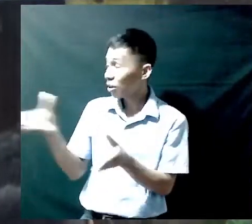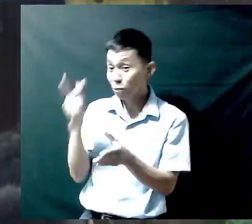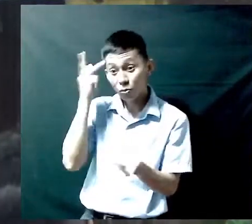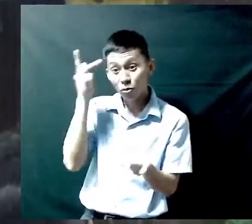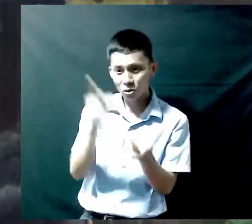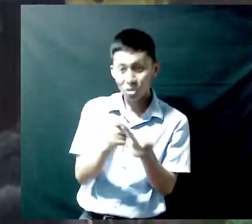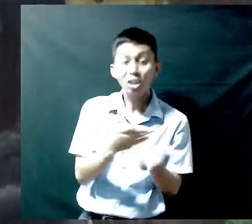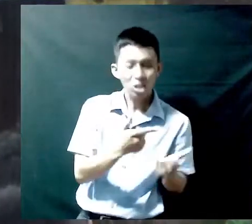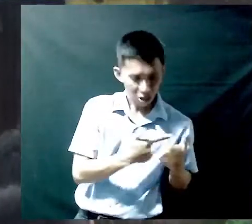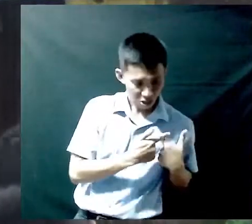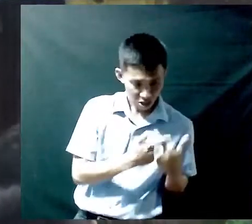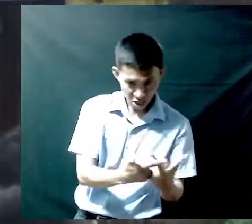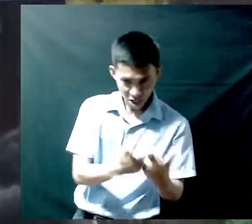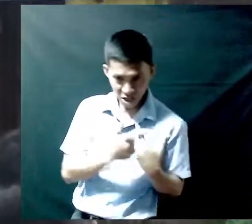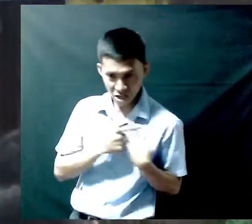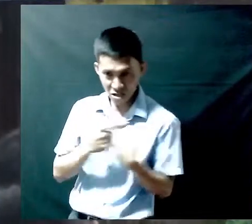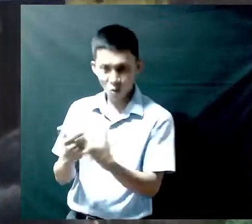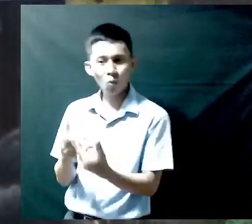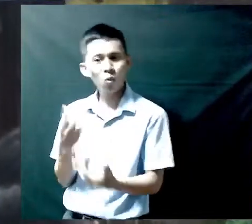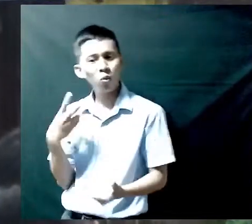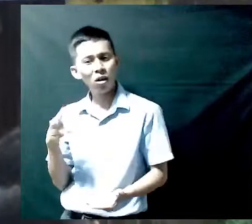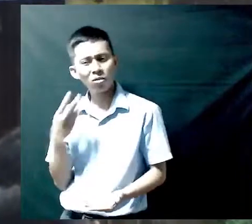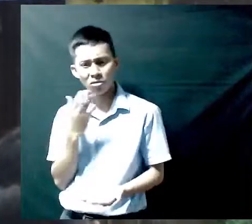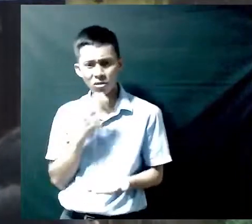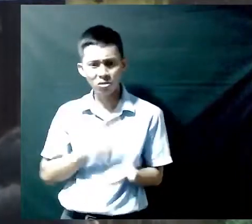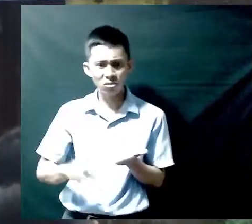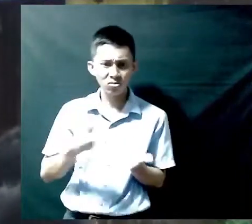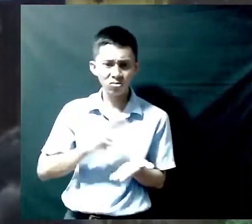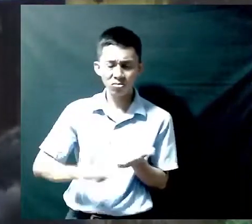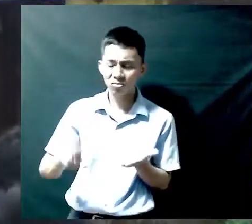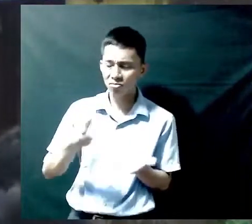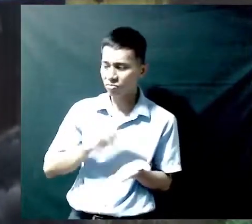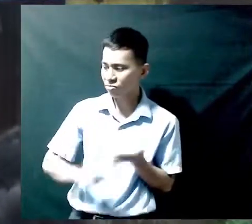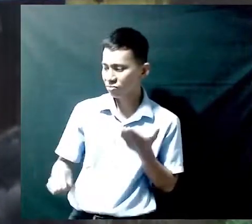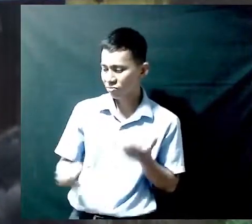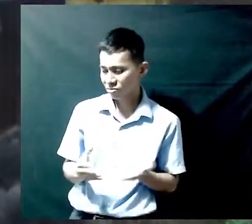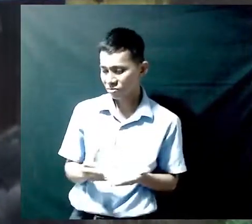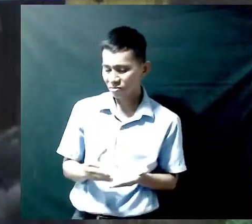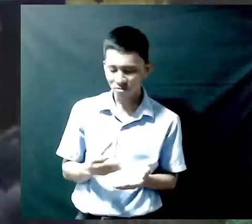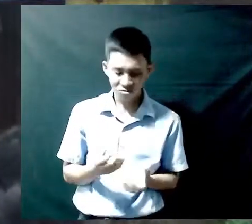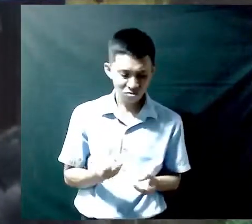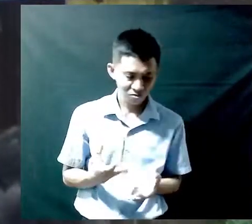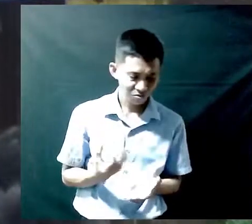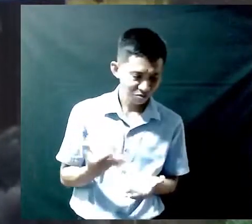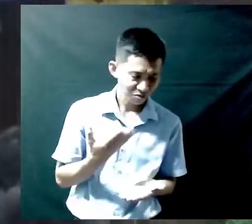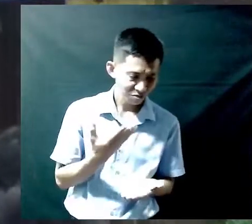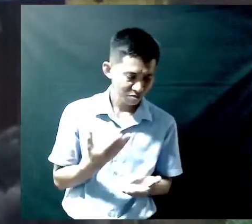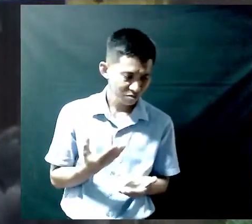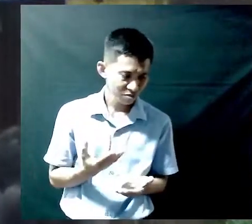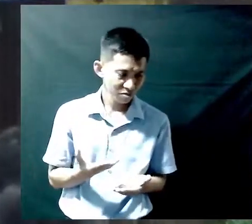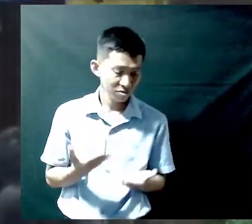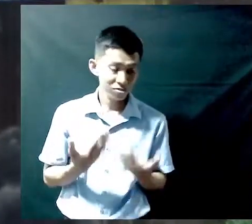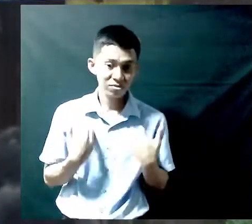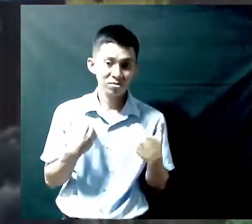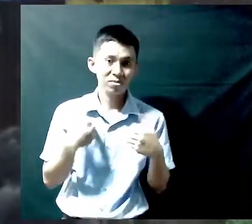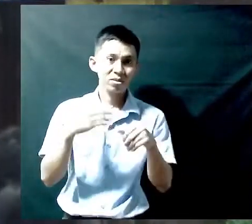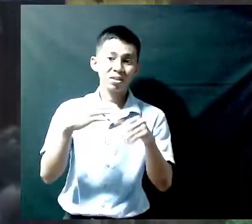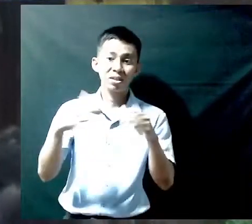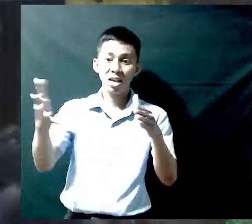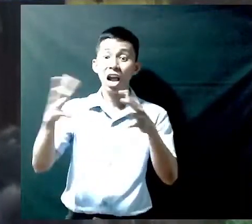Tough Guys. Established na siya. We already have 70 branches. Ang 6 po ay nasa